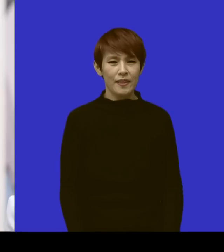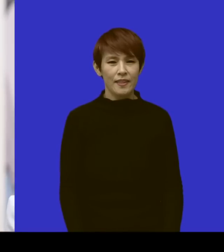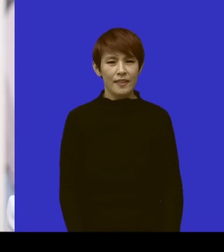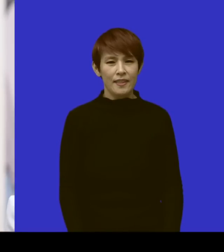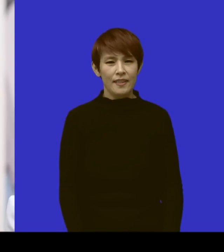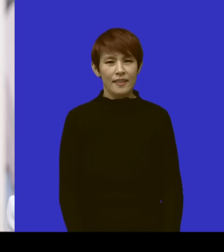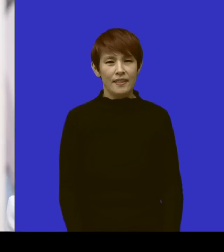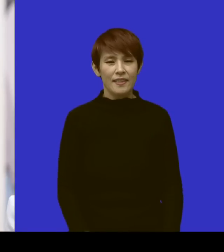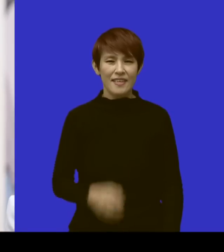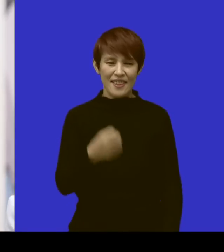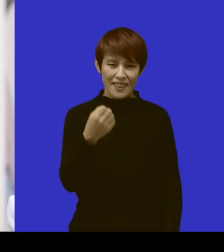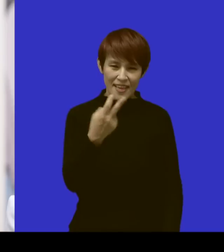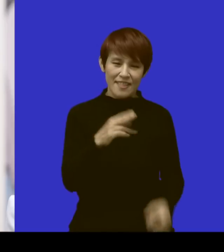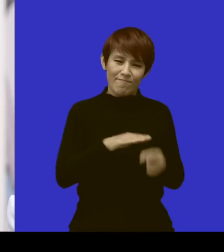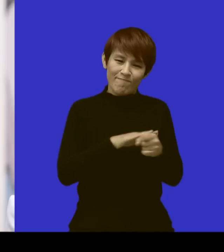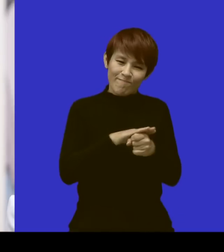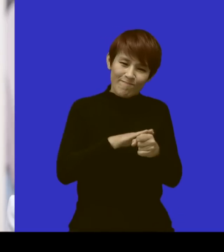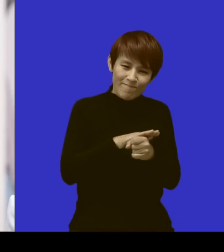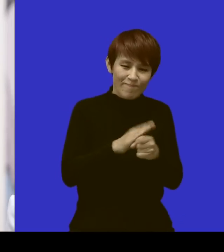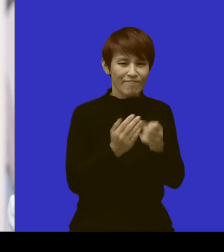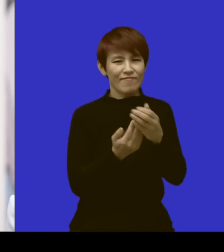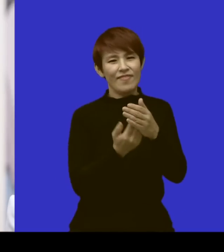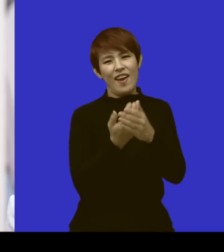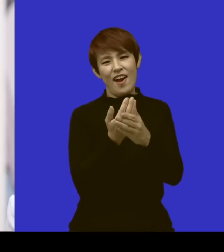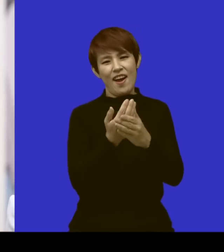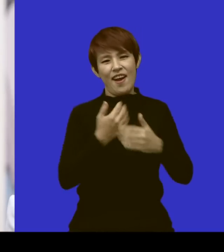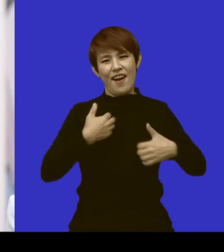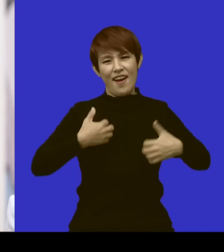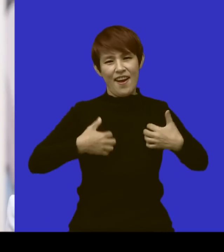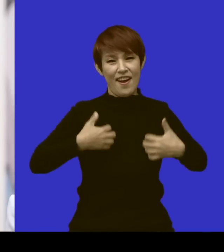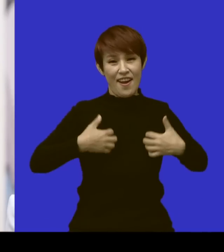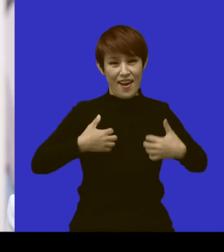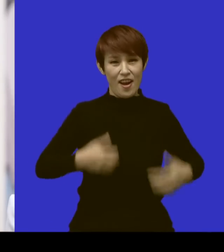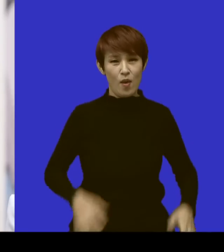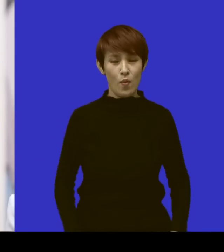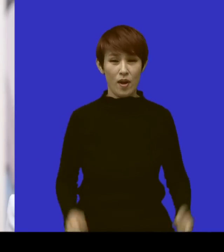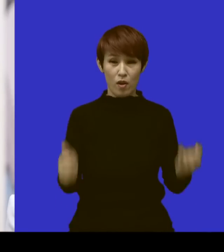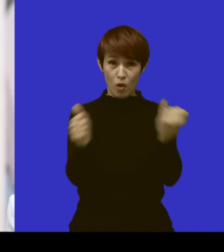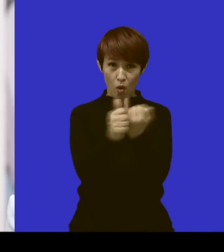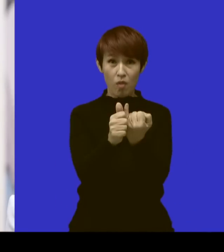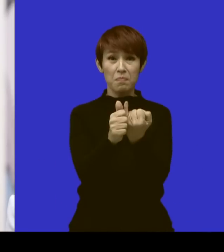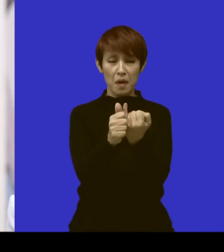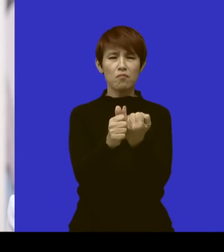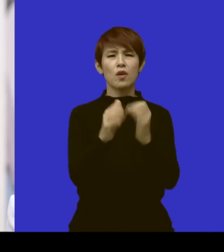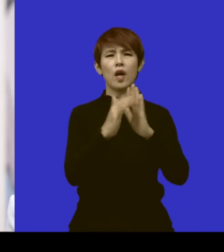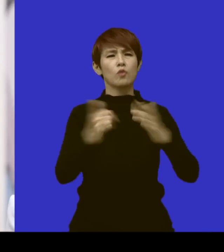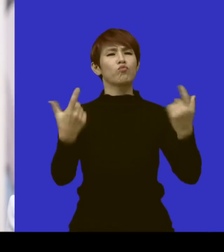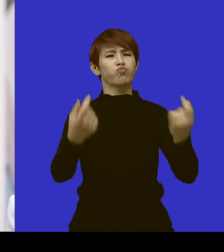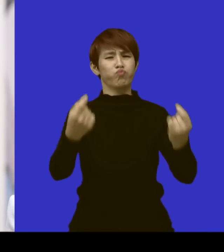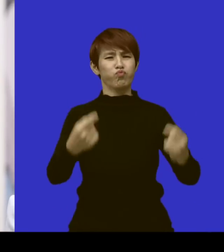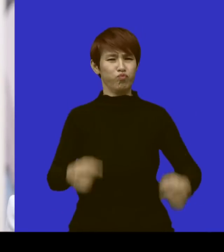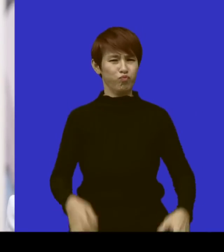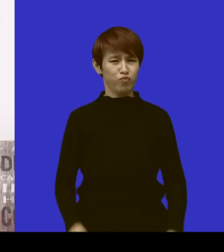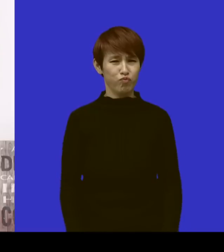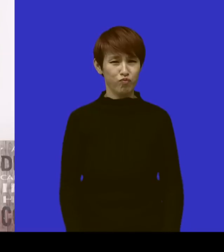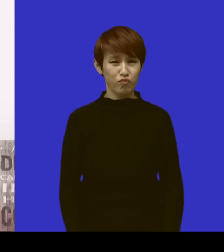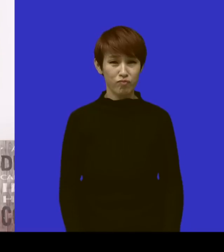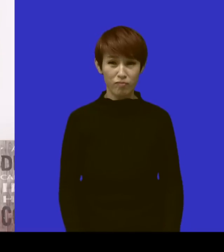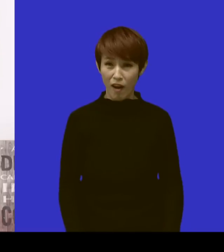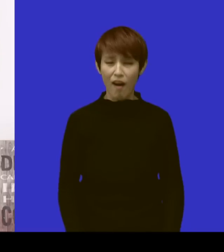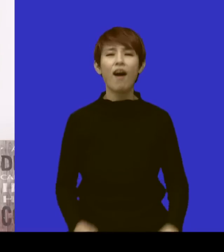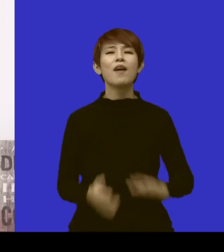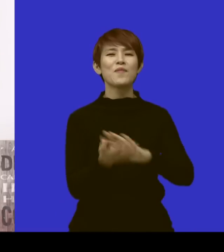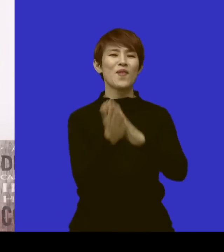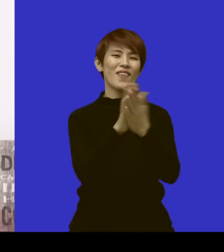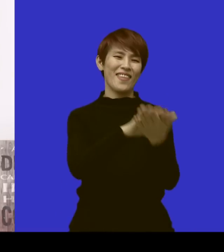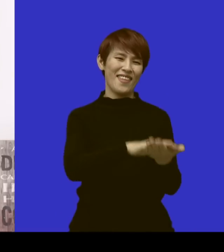다시 아기자기해지고 그럼요. 알콩달콩해질 수 있구나. 보통 예. 결혼하면 가족이다. 우리는 이렇게 되는 것들이 변할